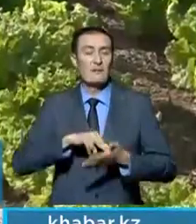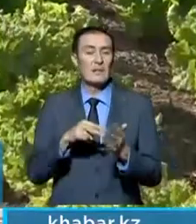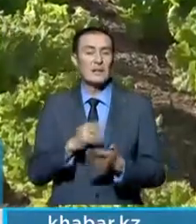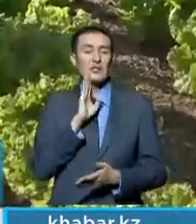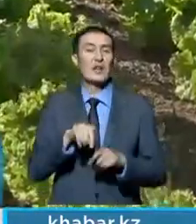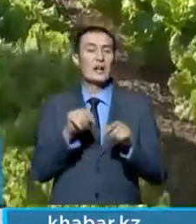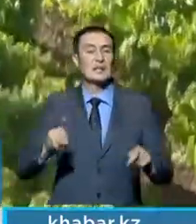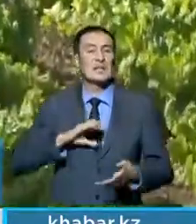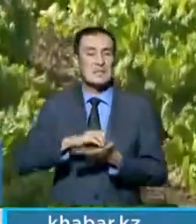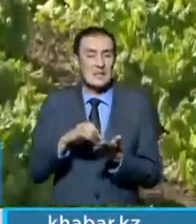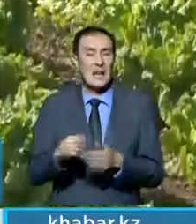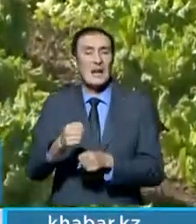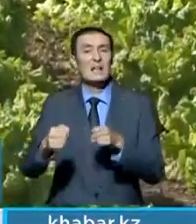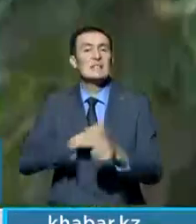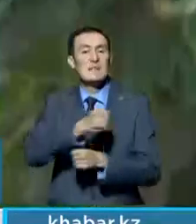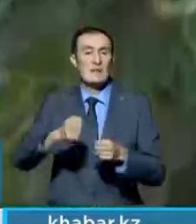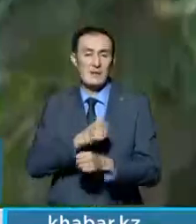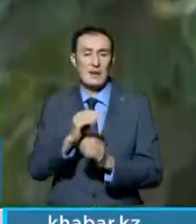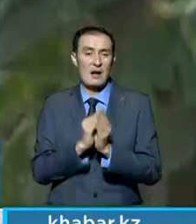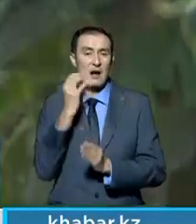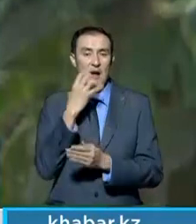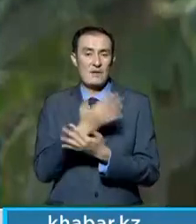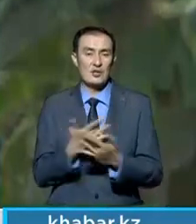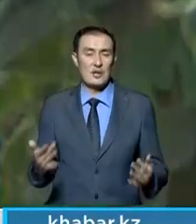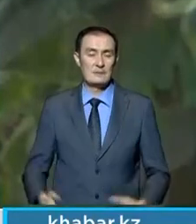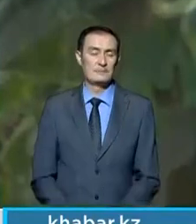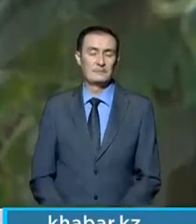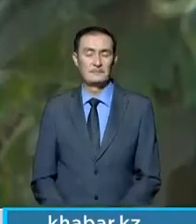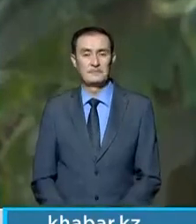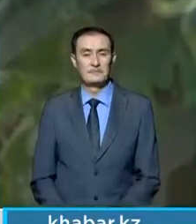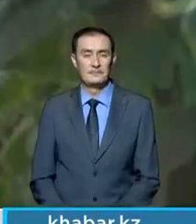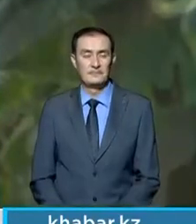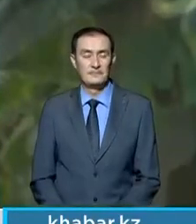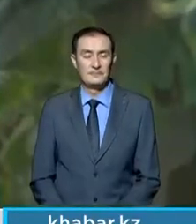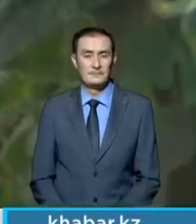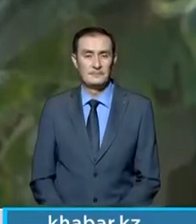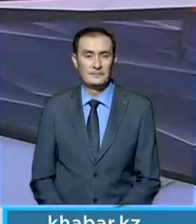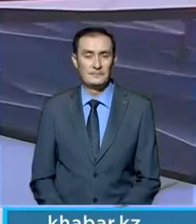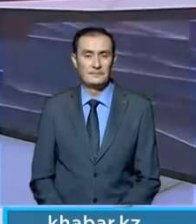женщины открыть цех для консервирования овощей. Асим Утешева, Медет Мирханов, область Абай, Хабар.